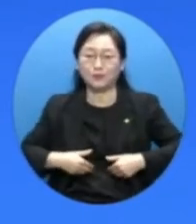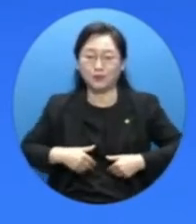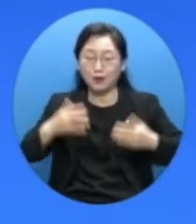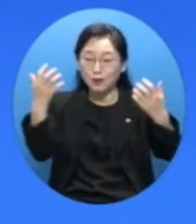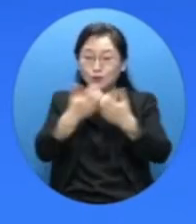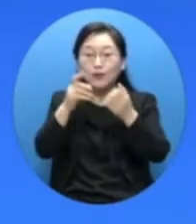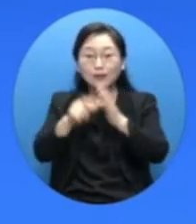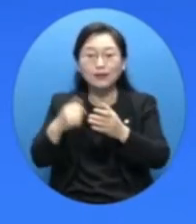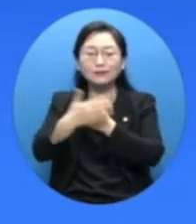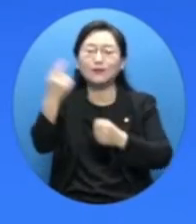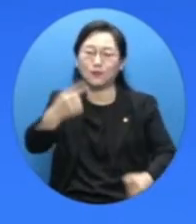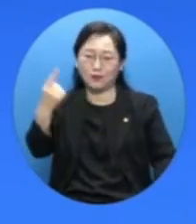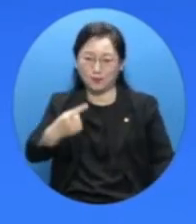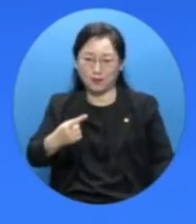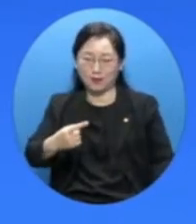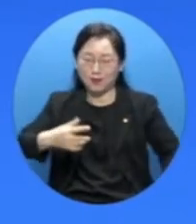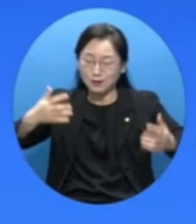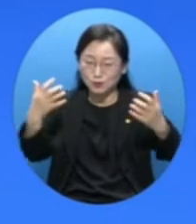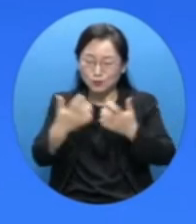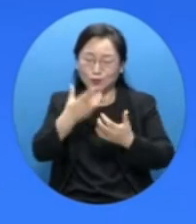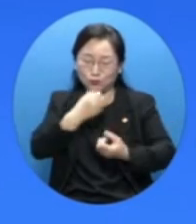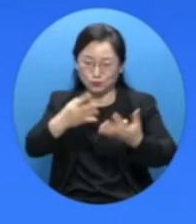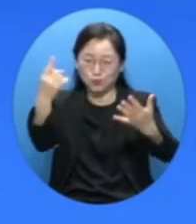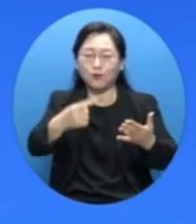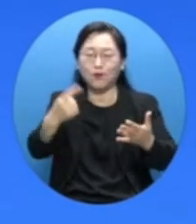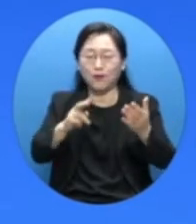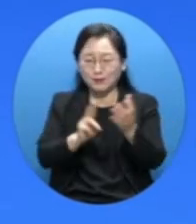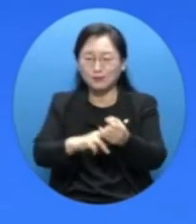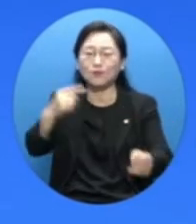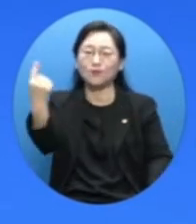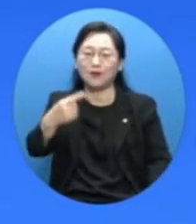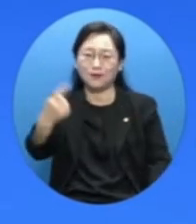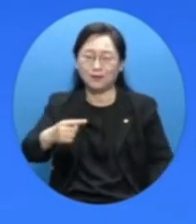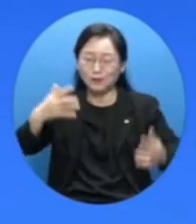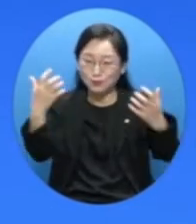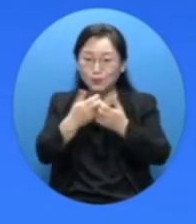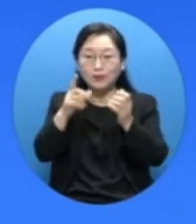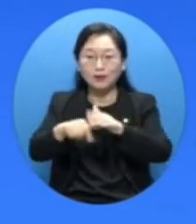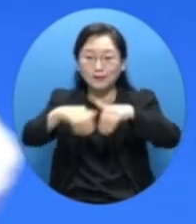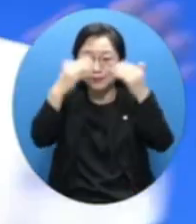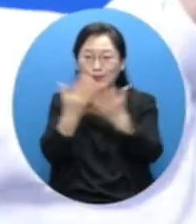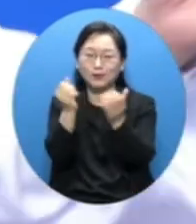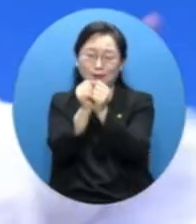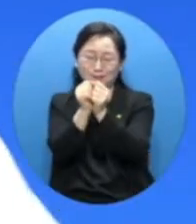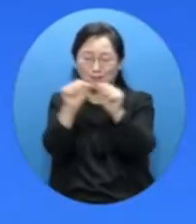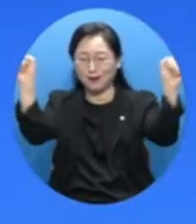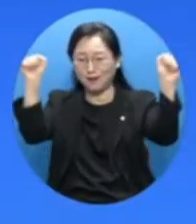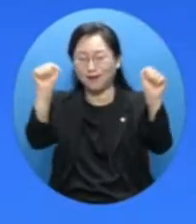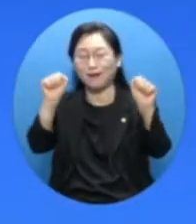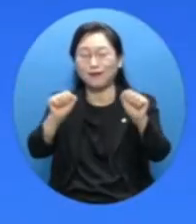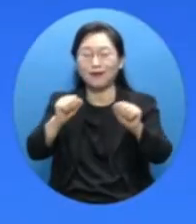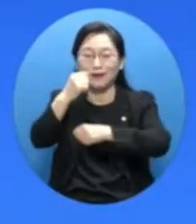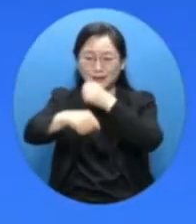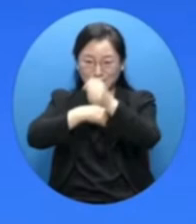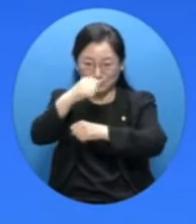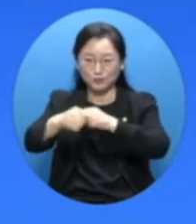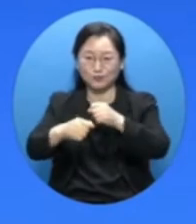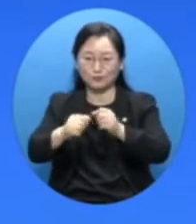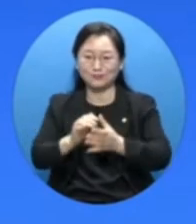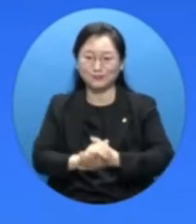때 은혜가 임합니다. 충만할 때 축복이 임합니다. 충만할 때 기적이 임합니다. 충만할 때 모든 결박에서 노려맞고 자유케 되는